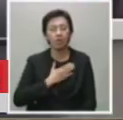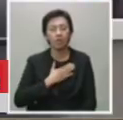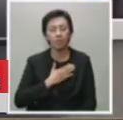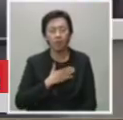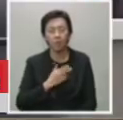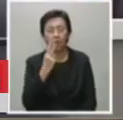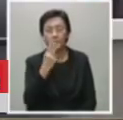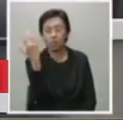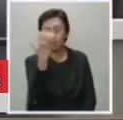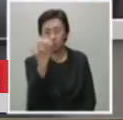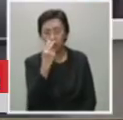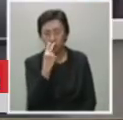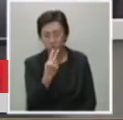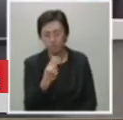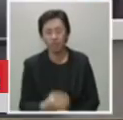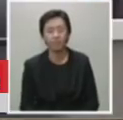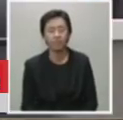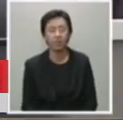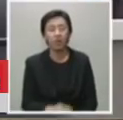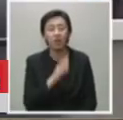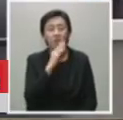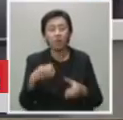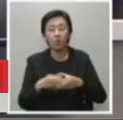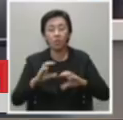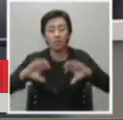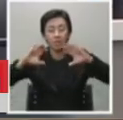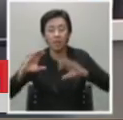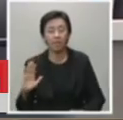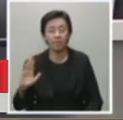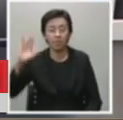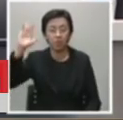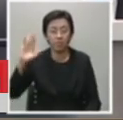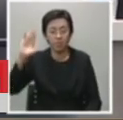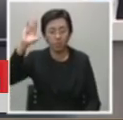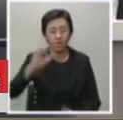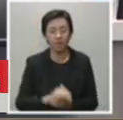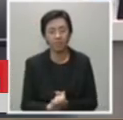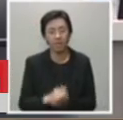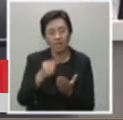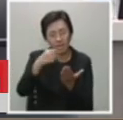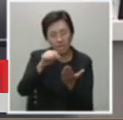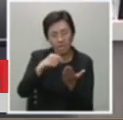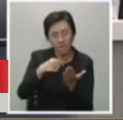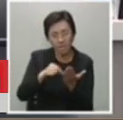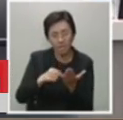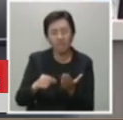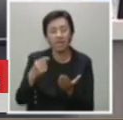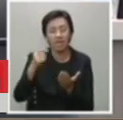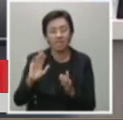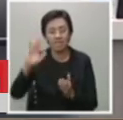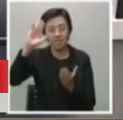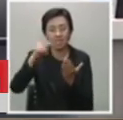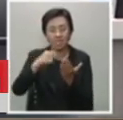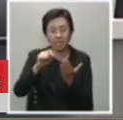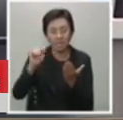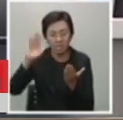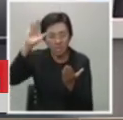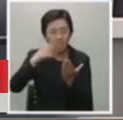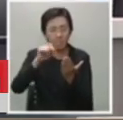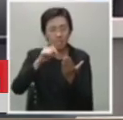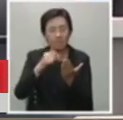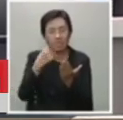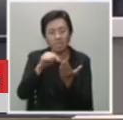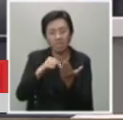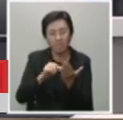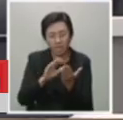การอภิปรายนะครับว่าถ้าเกิดฝ่ายรัฐบาลประท้วงเนี่ย5ติ๊กเนี่ยนะครับหมายถึงว่าถ้าใครยกมือนี่ติ๊ก1ติ๊ก1ติ๊ก1ถ้า5ติ๊กเนี่ยหมายความว่